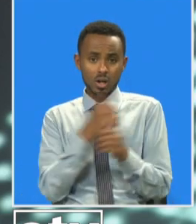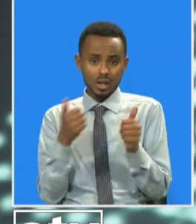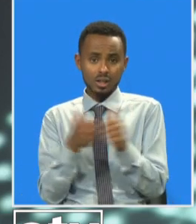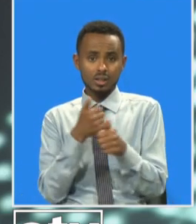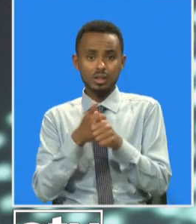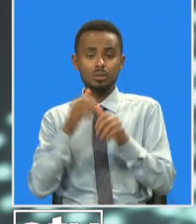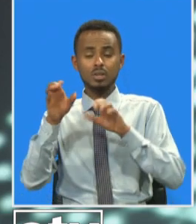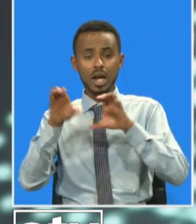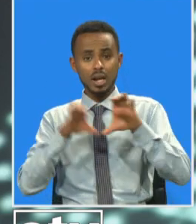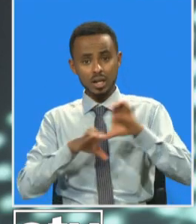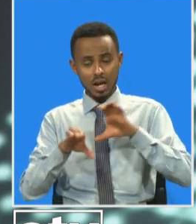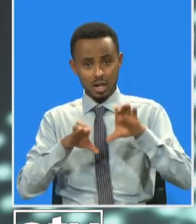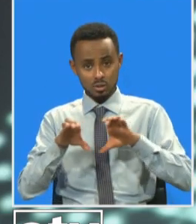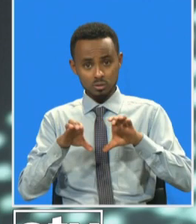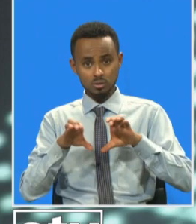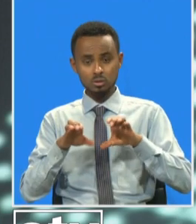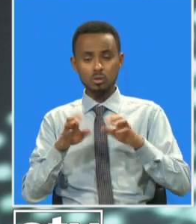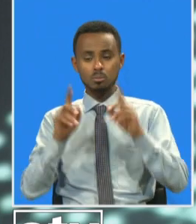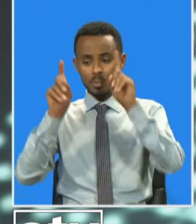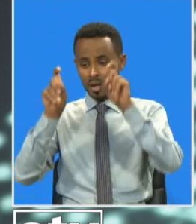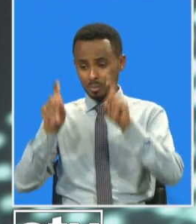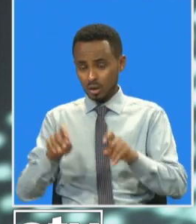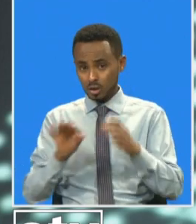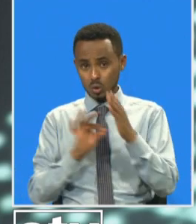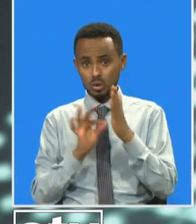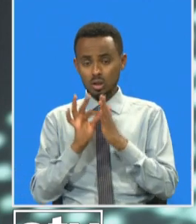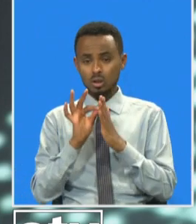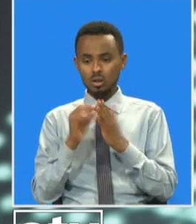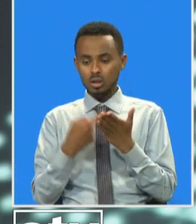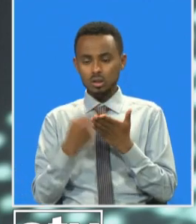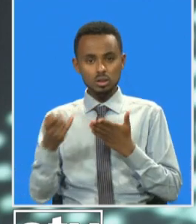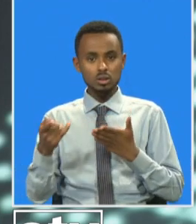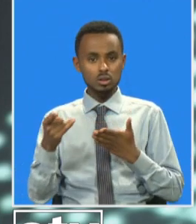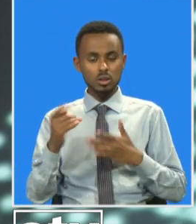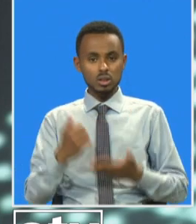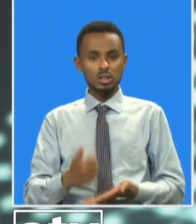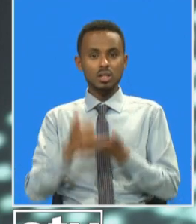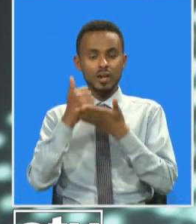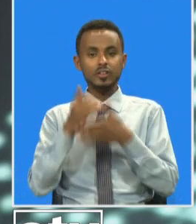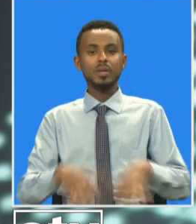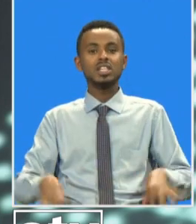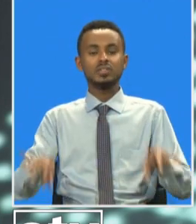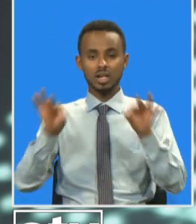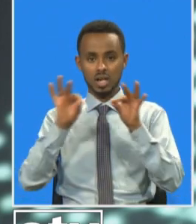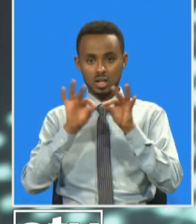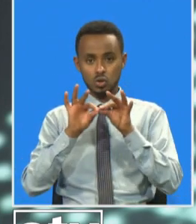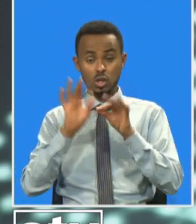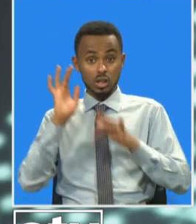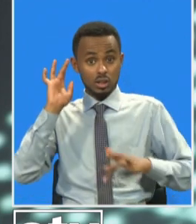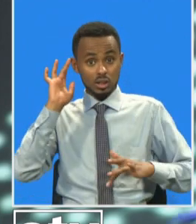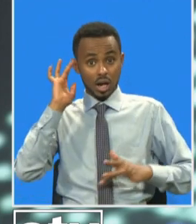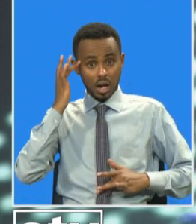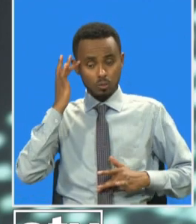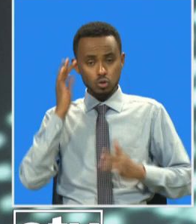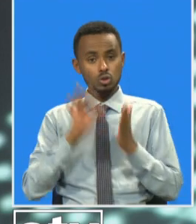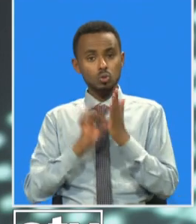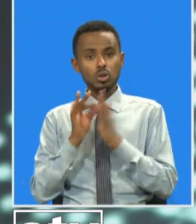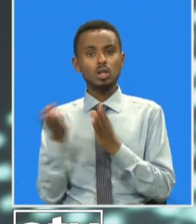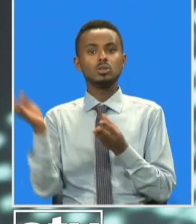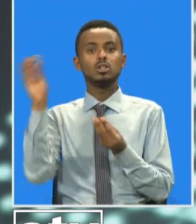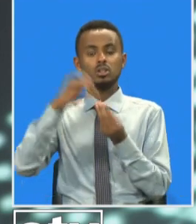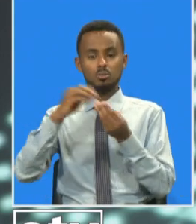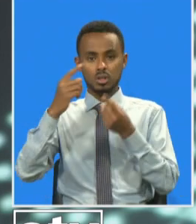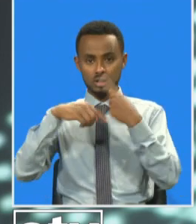ክትትል እናደርግላቸውንም በመረመርን ቁጥር እነኚህ ድጋፍ የሚያስፈልጋቸው ታካሚዎችንም ቁጥራቸው